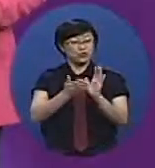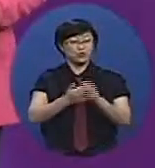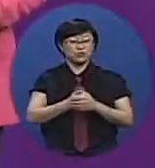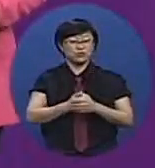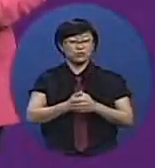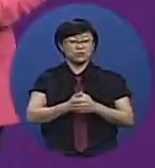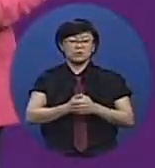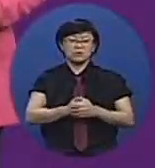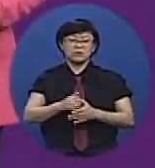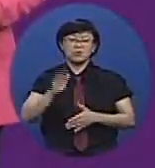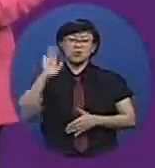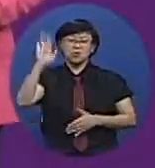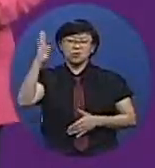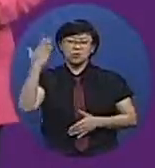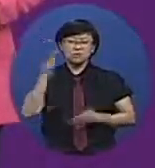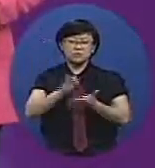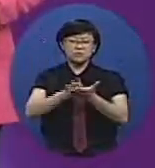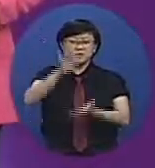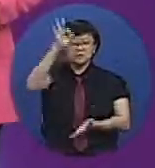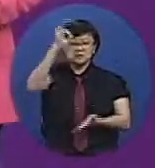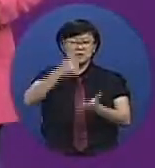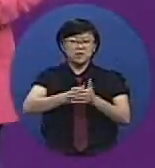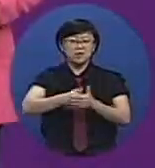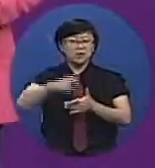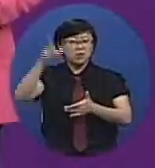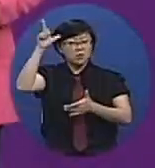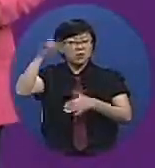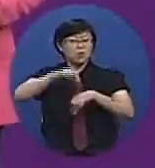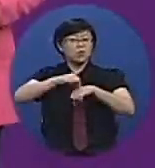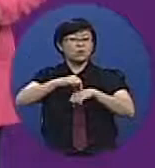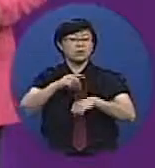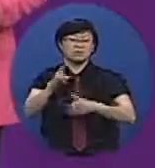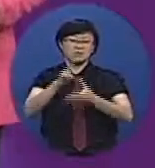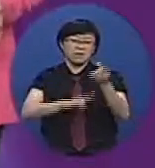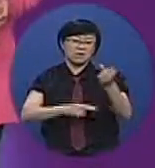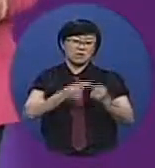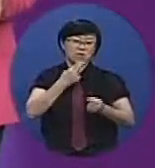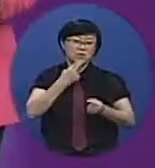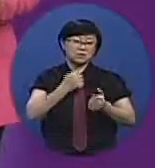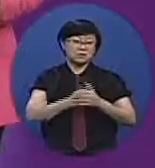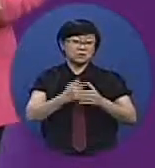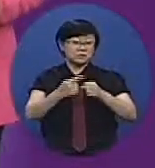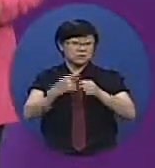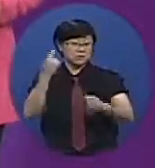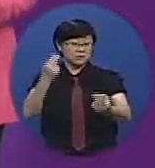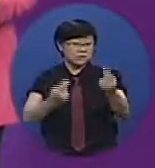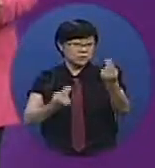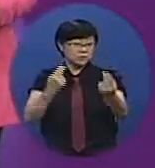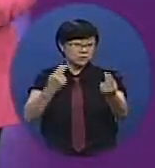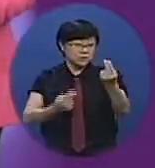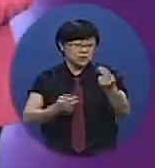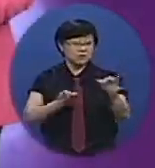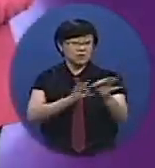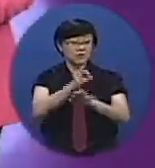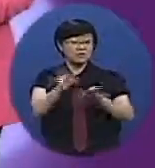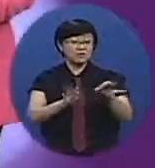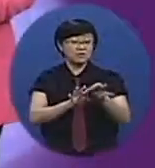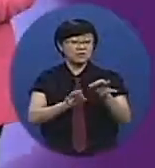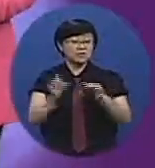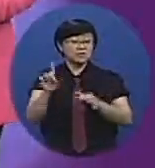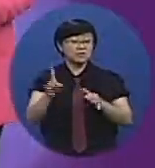손에는 뭐 비싼 건 안 나가요. 소고기라든가 이런 건 안 나가요. 안 나가고. 아. 작년하고 올해하고 경기가 좀